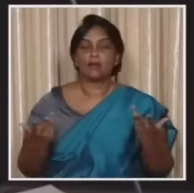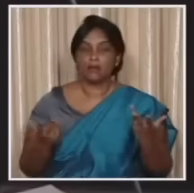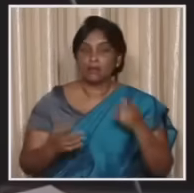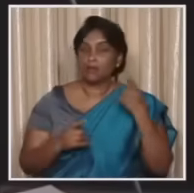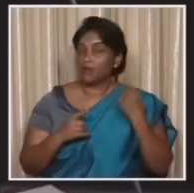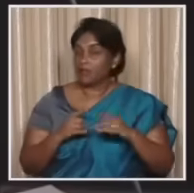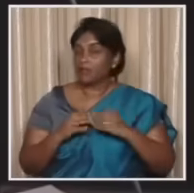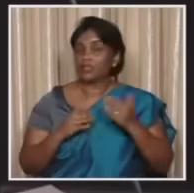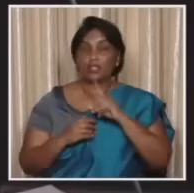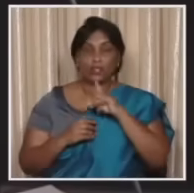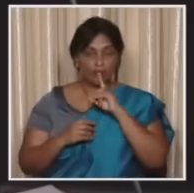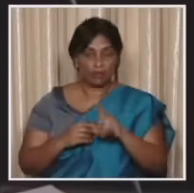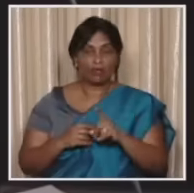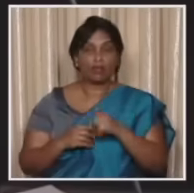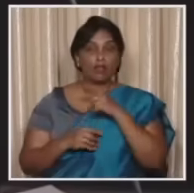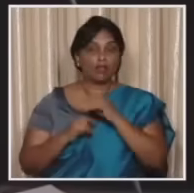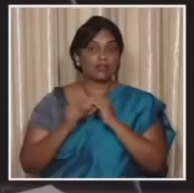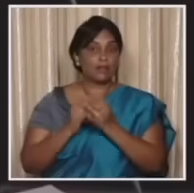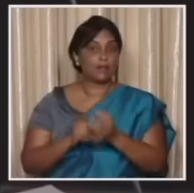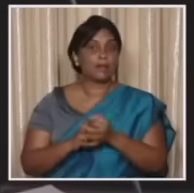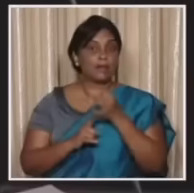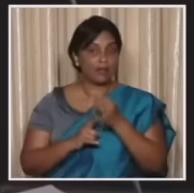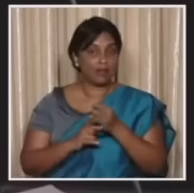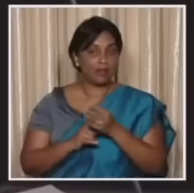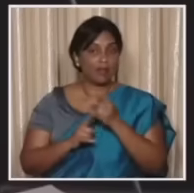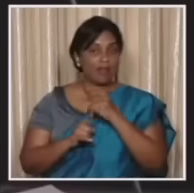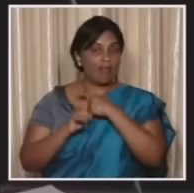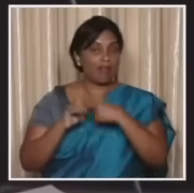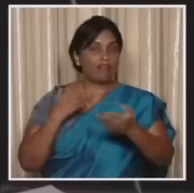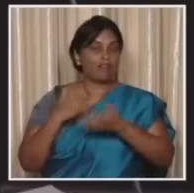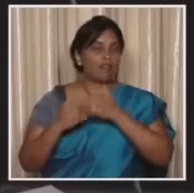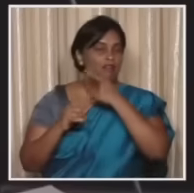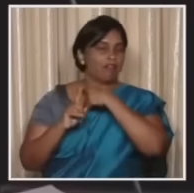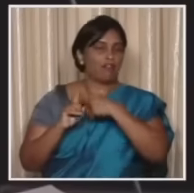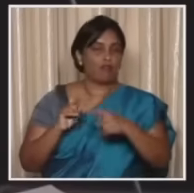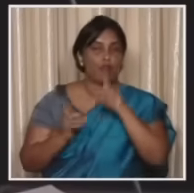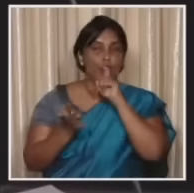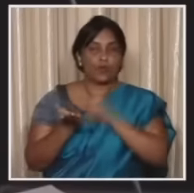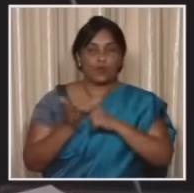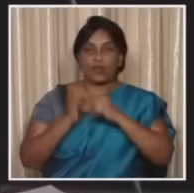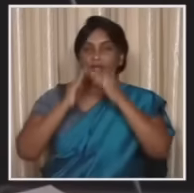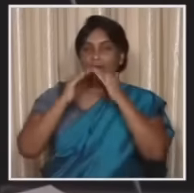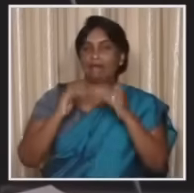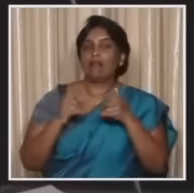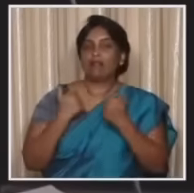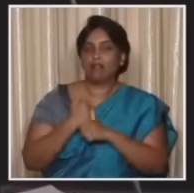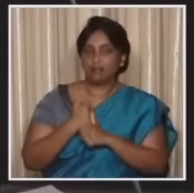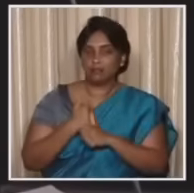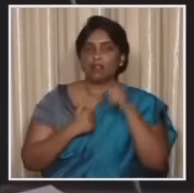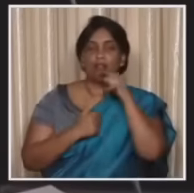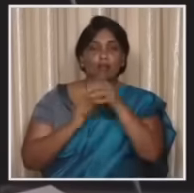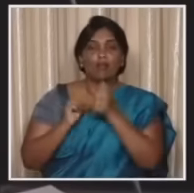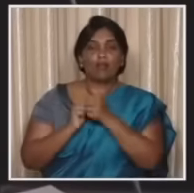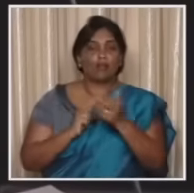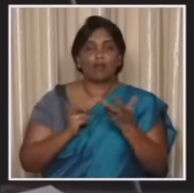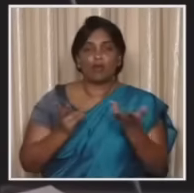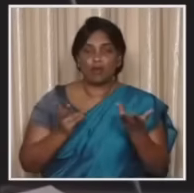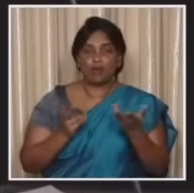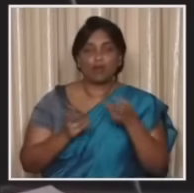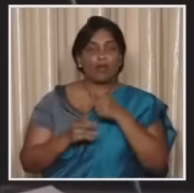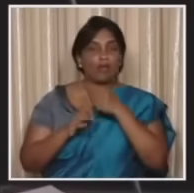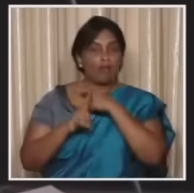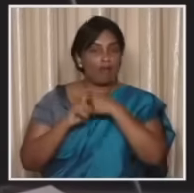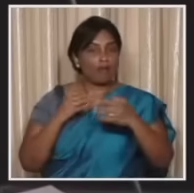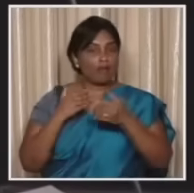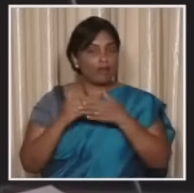ඊට පස්සේ කිව්ව මොකද්ද? අන්න සජිත් ප්‍රේමදාස බාගෙට හදලා තියෙන්නේ කුකුල් කූඩු හදලා තියෙන්නේ කියලා. හැබැයි ඔබතුමාලා මොකද කරේ? ඒ